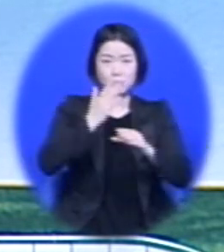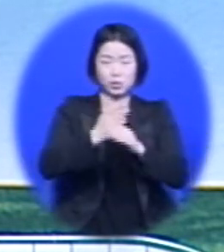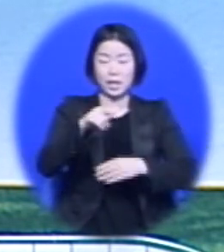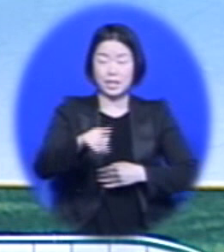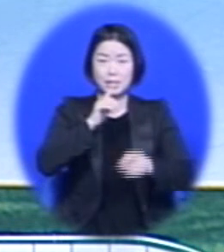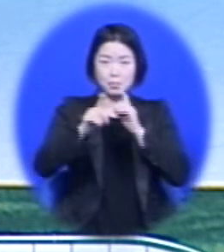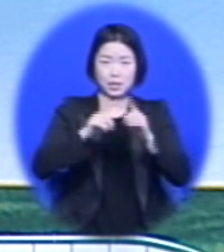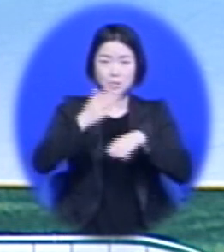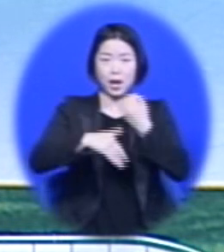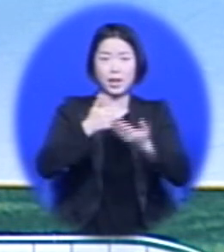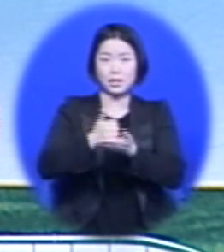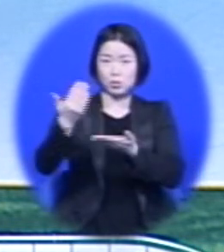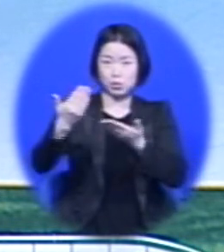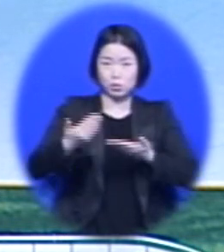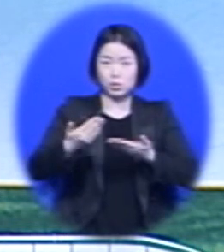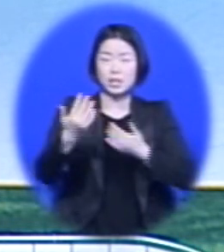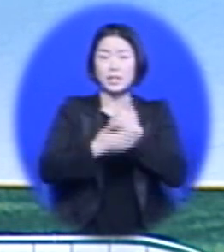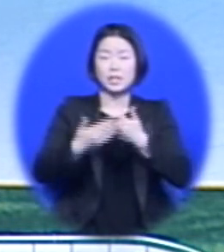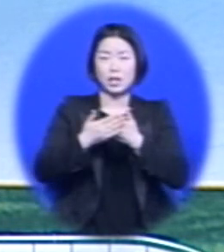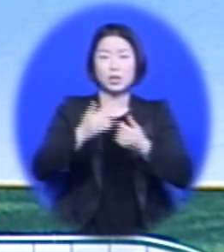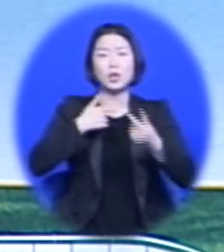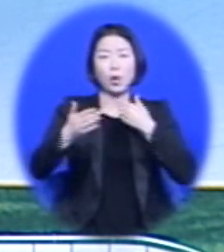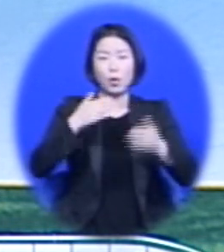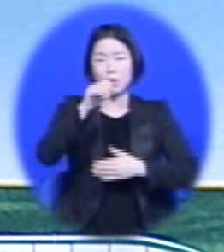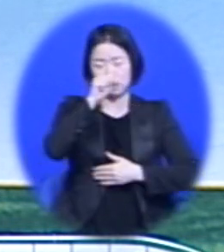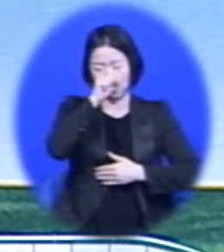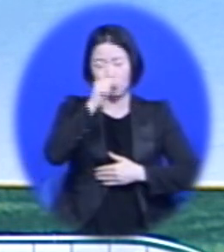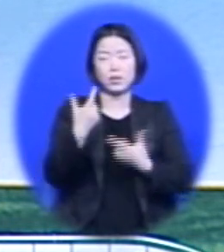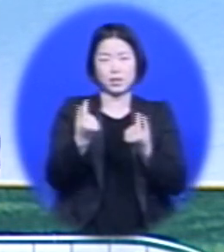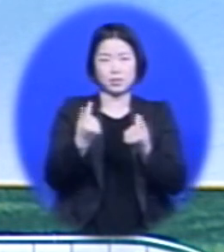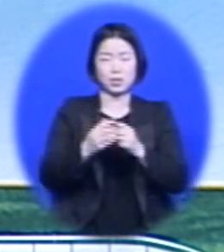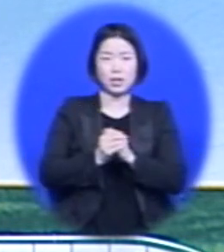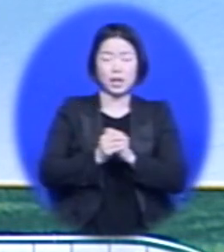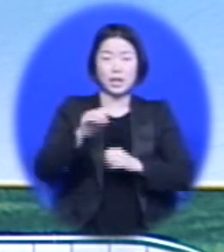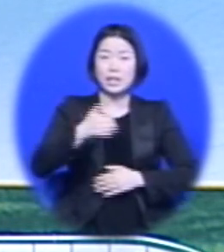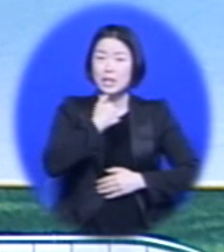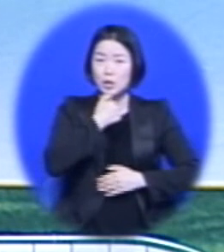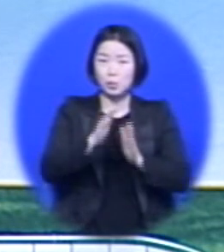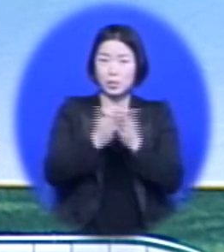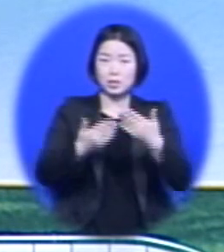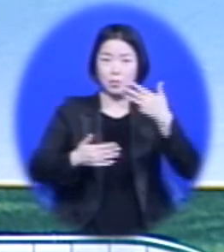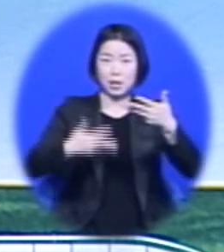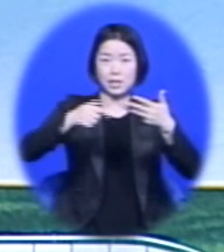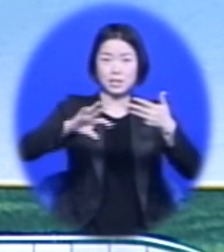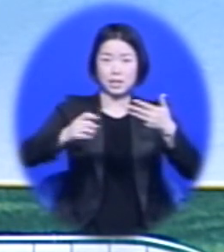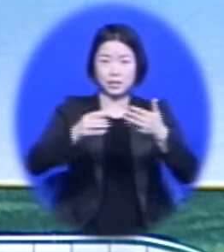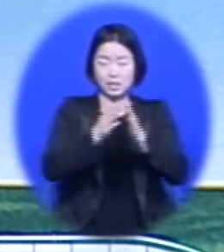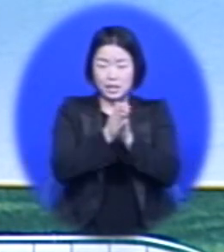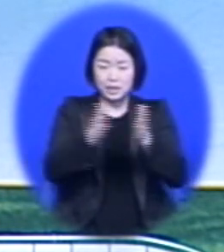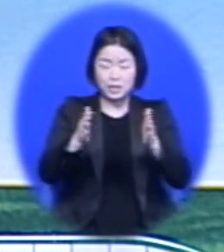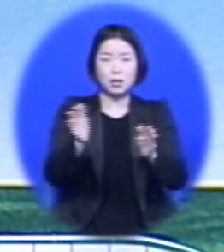말씀에 하나님이 주신 은혜를 경험했으면 좋겠습니다. 이 로마서 8장은 시작부터 정말